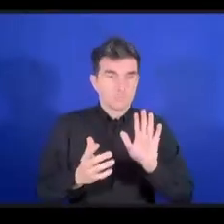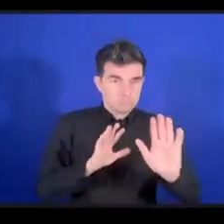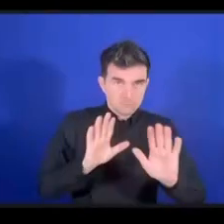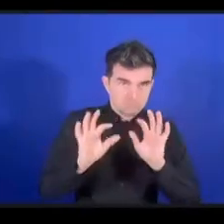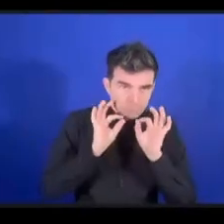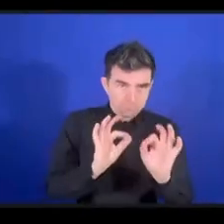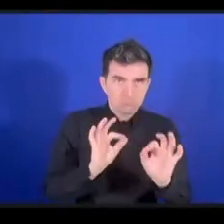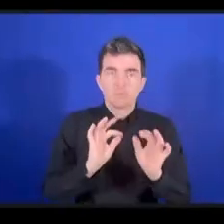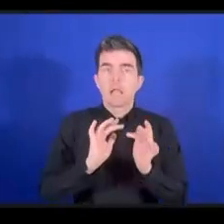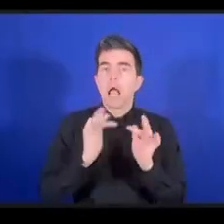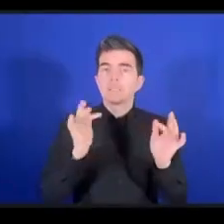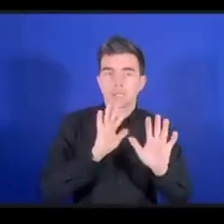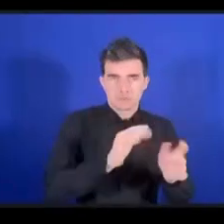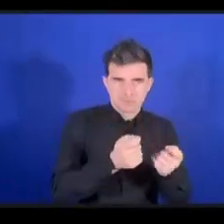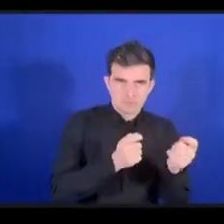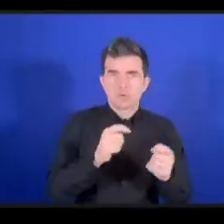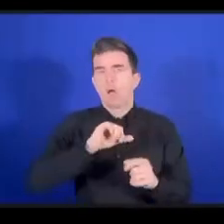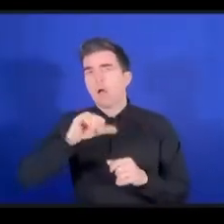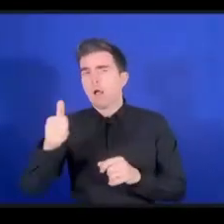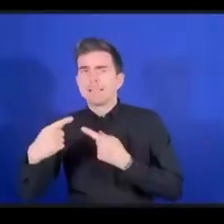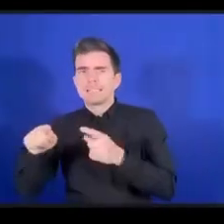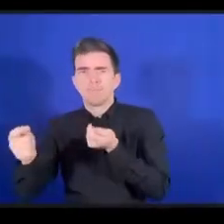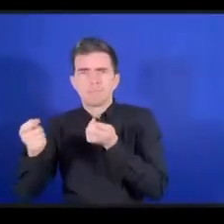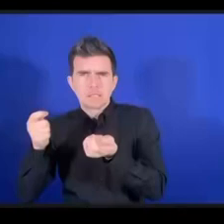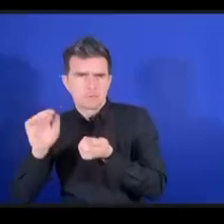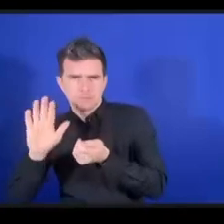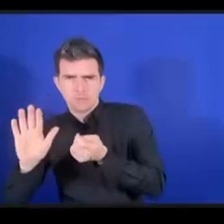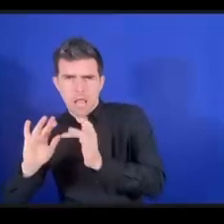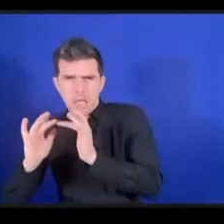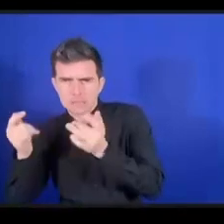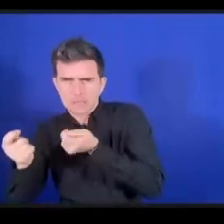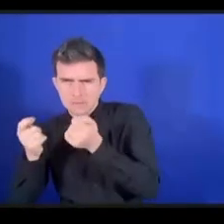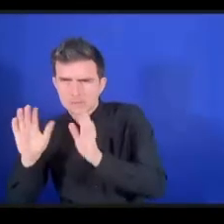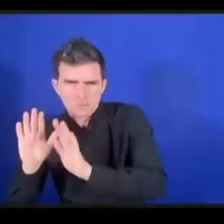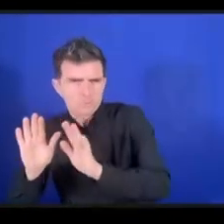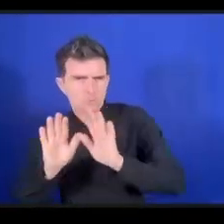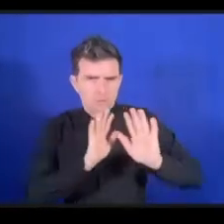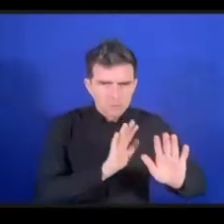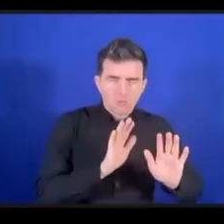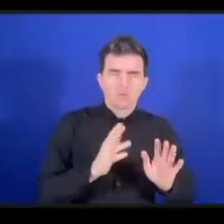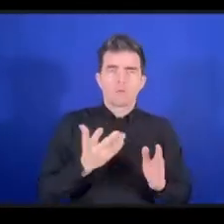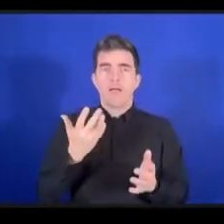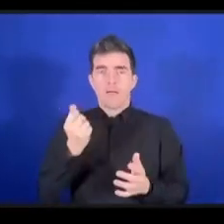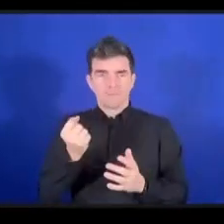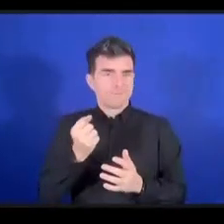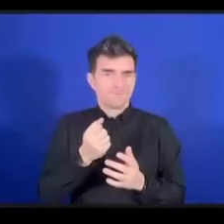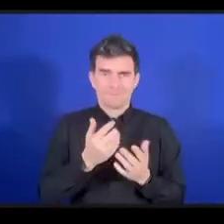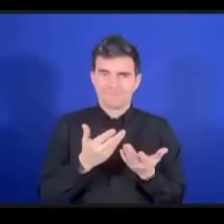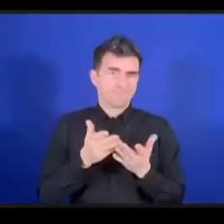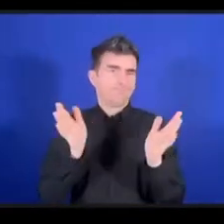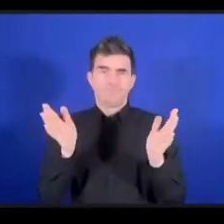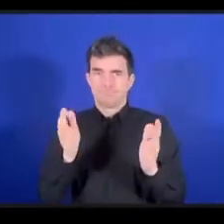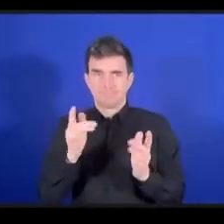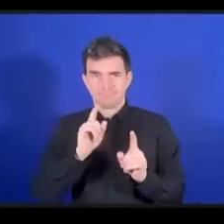所以这些呢都是生成式互联网这个威力所在。